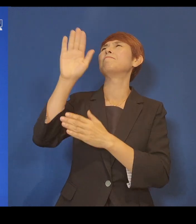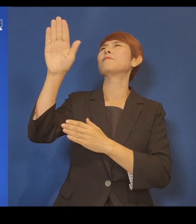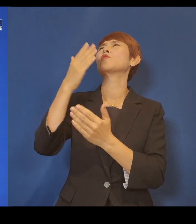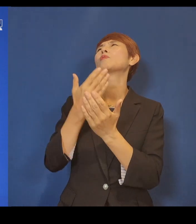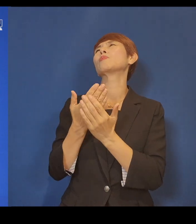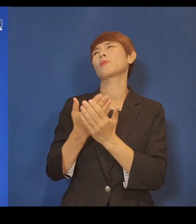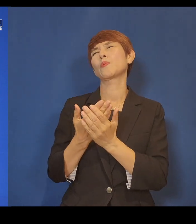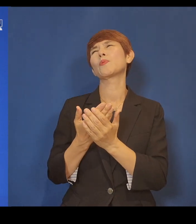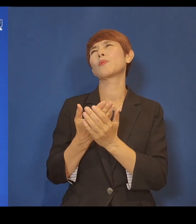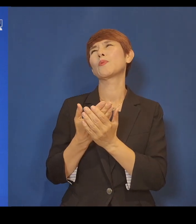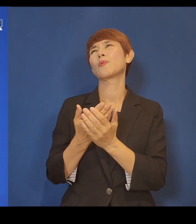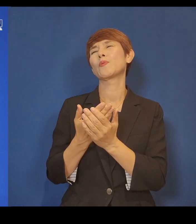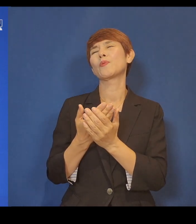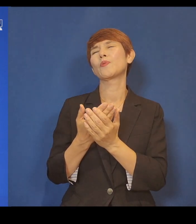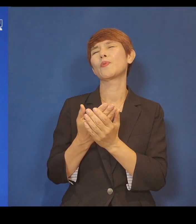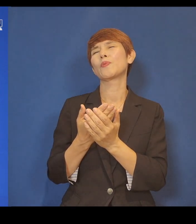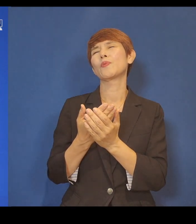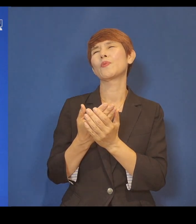주십시오.